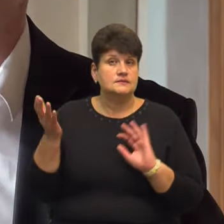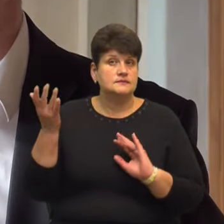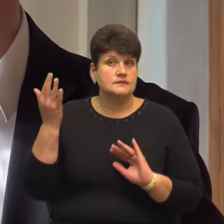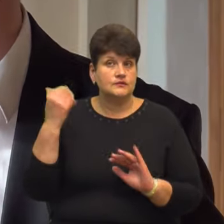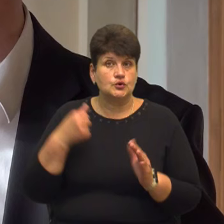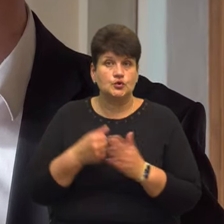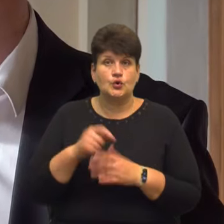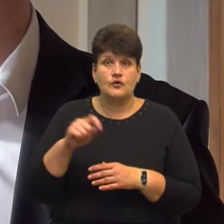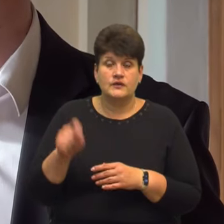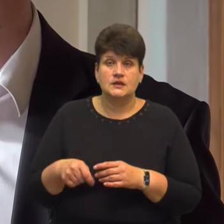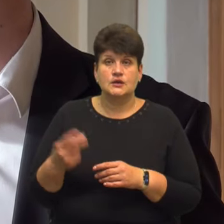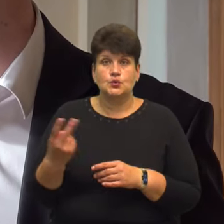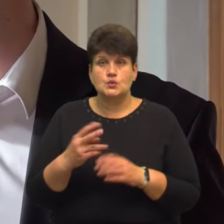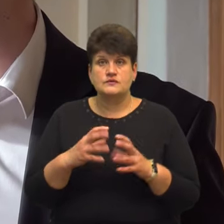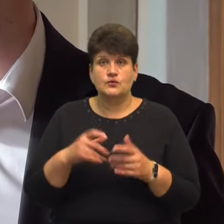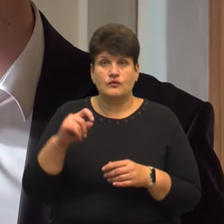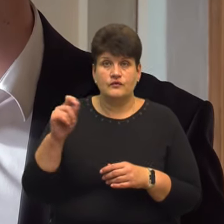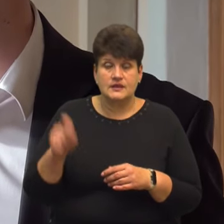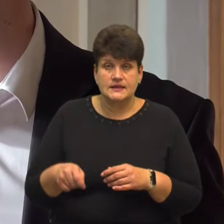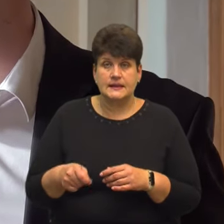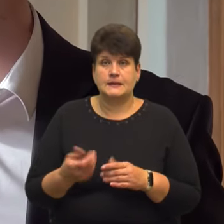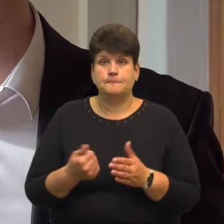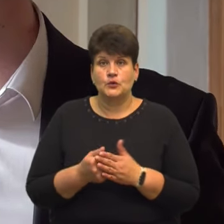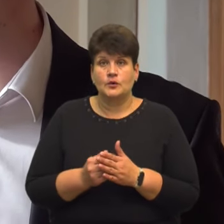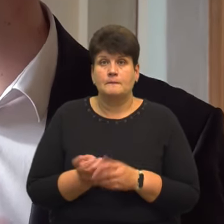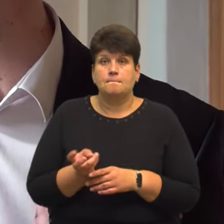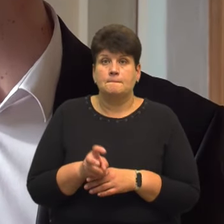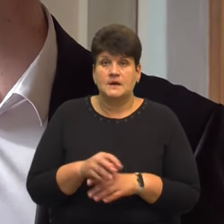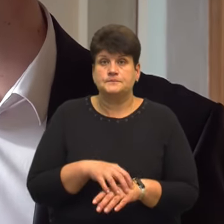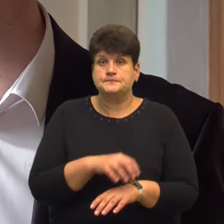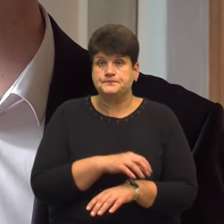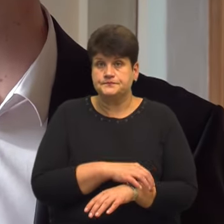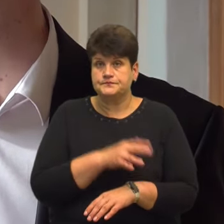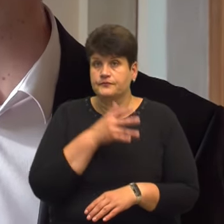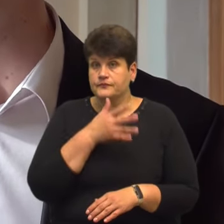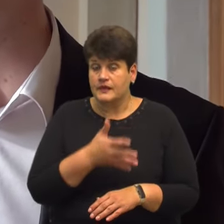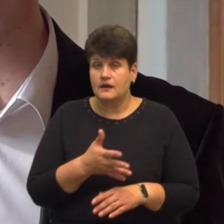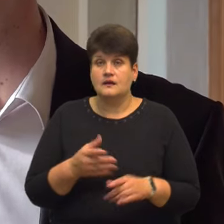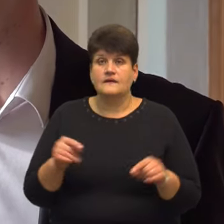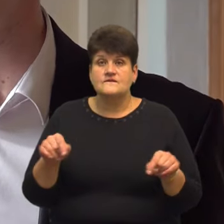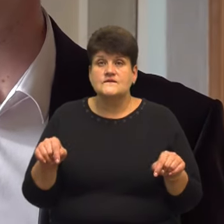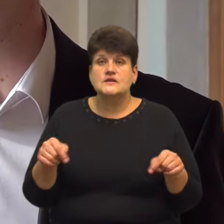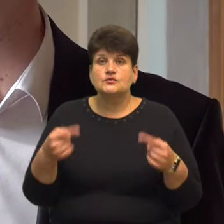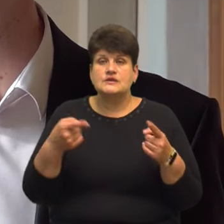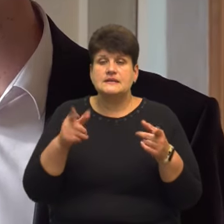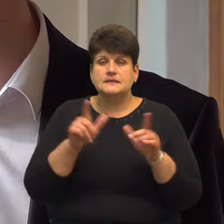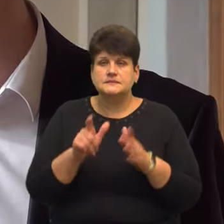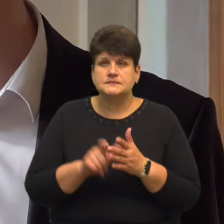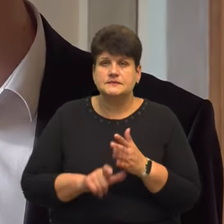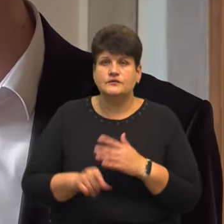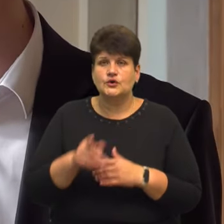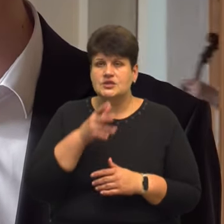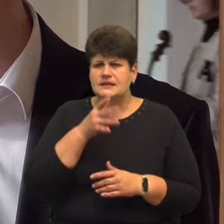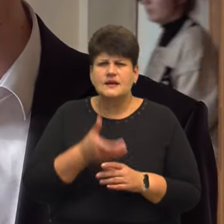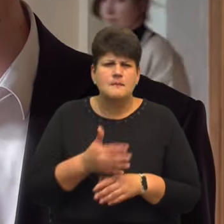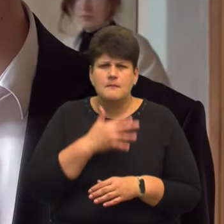під час друго свої війни тобто до прихоту Радянського Союзу відроджувати ті твори які були на той час і там дуже